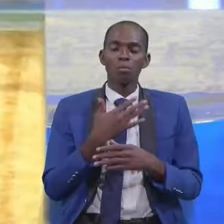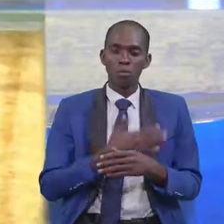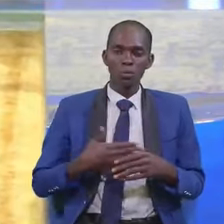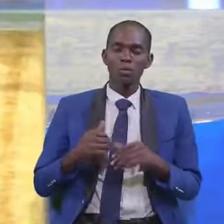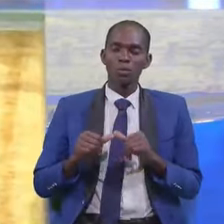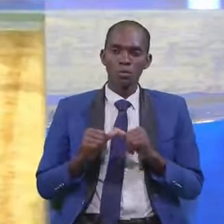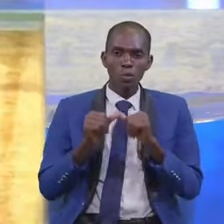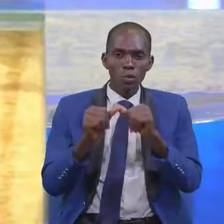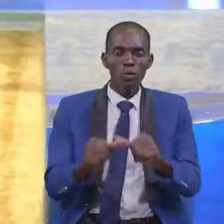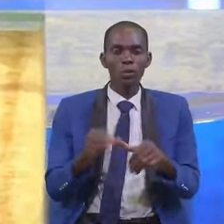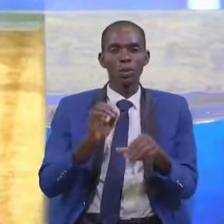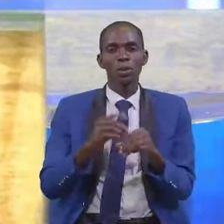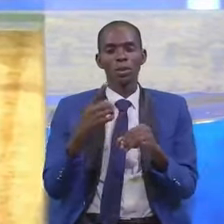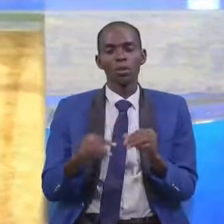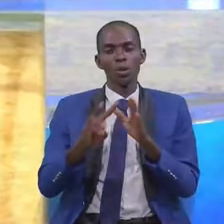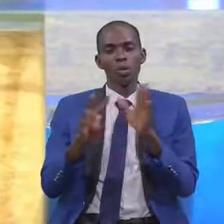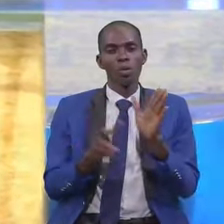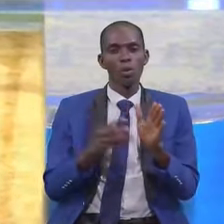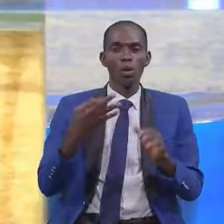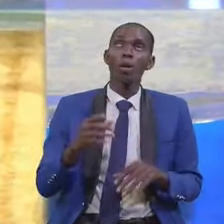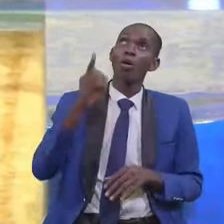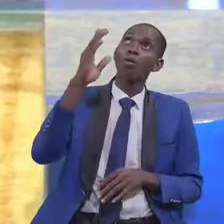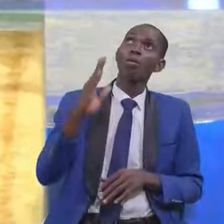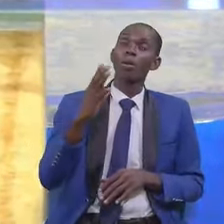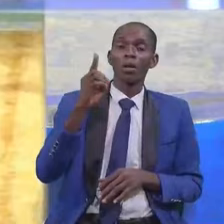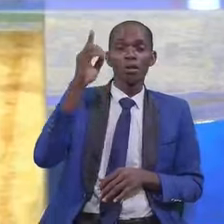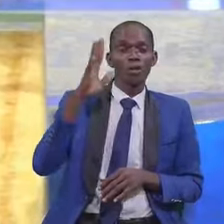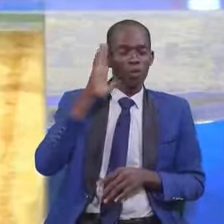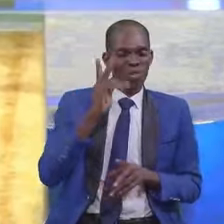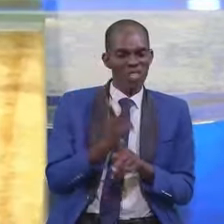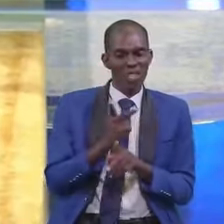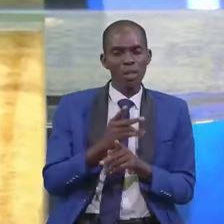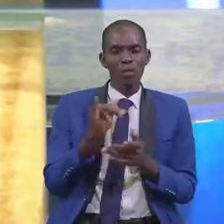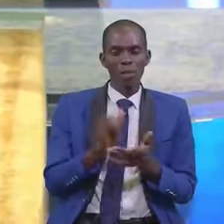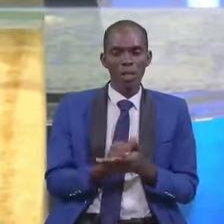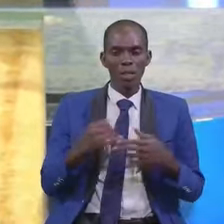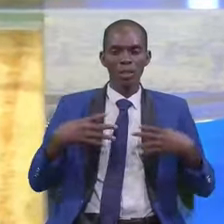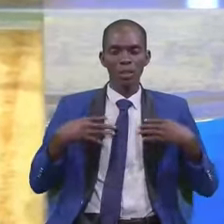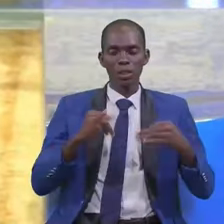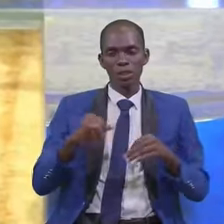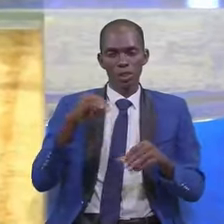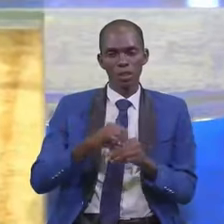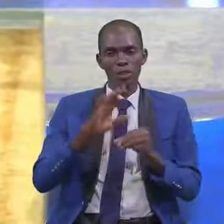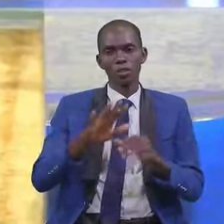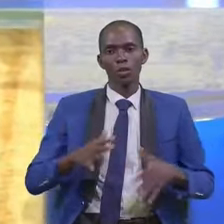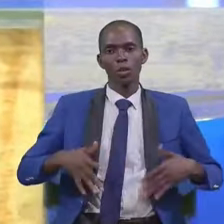de la volonté de Dieu et Dieu va maintenir la guérison dans votre vie. Matthieu 8,